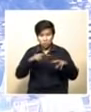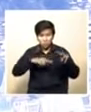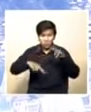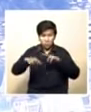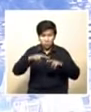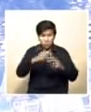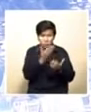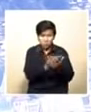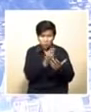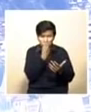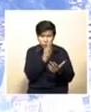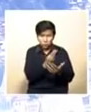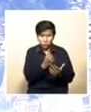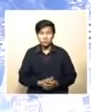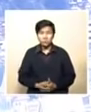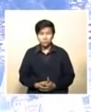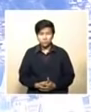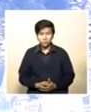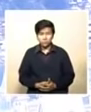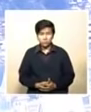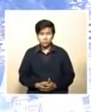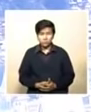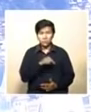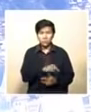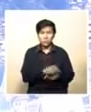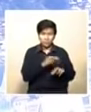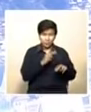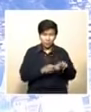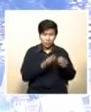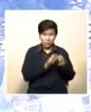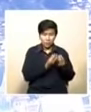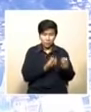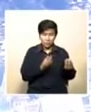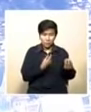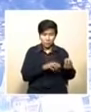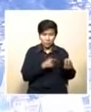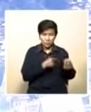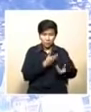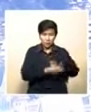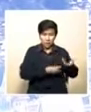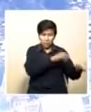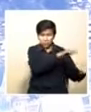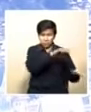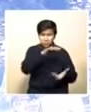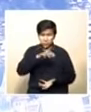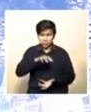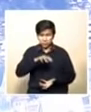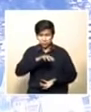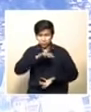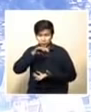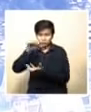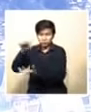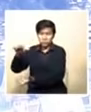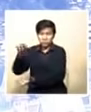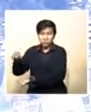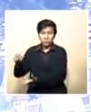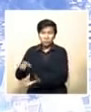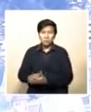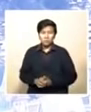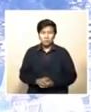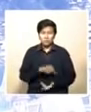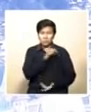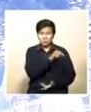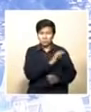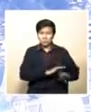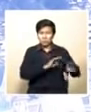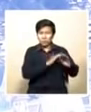ะว่ามันไม่ขาดตลาดแล้วก็วันหนึ่งเราก็ผลิตหรือว่า